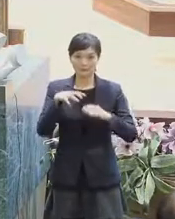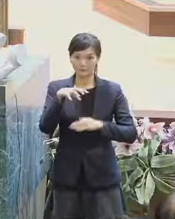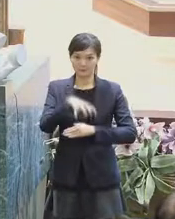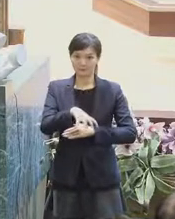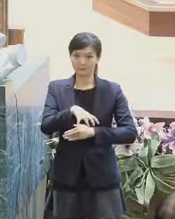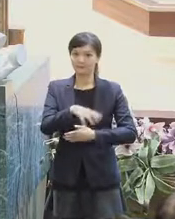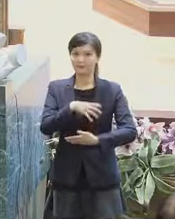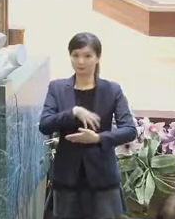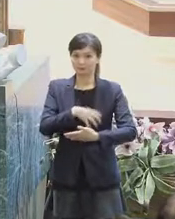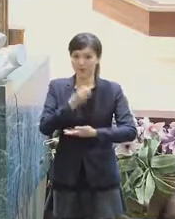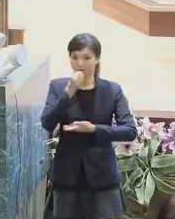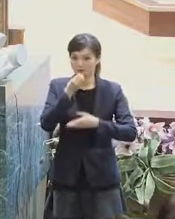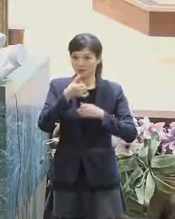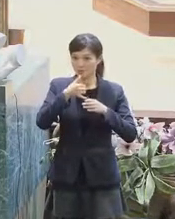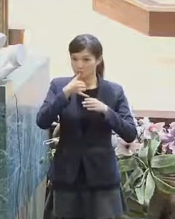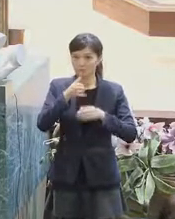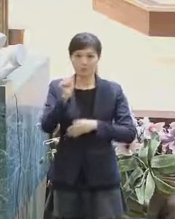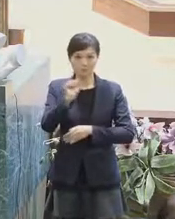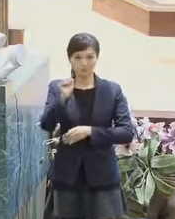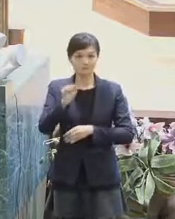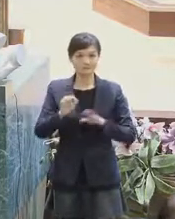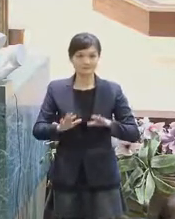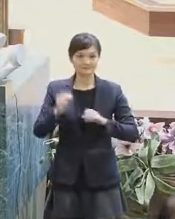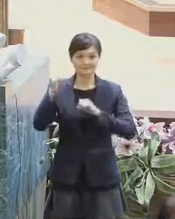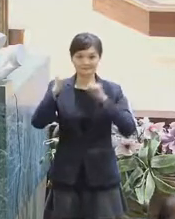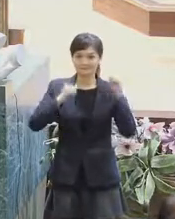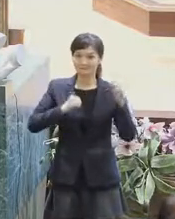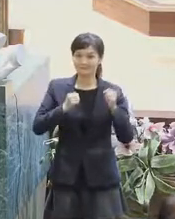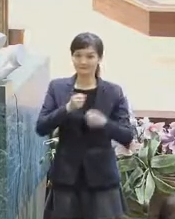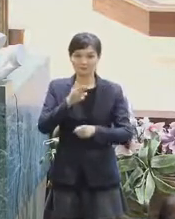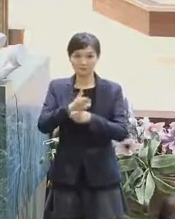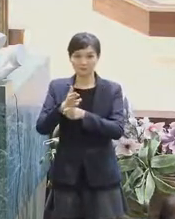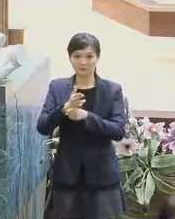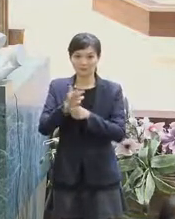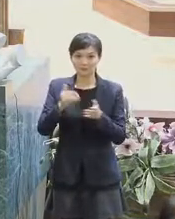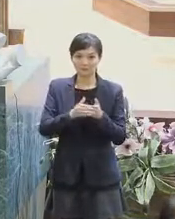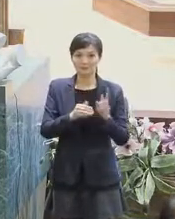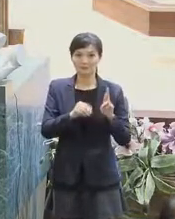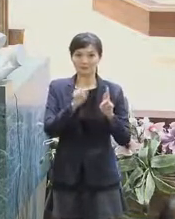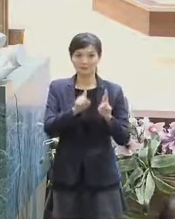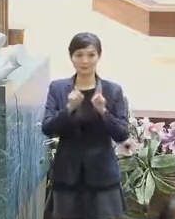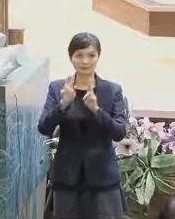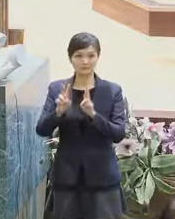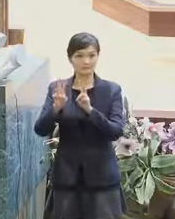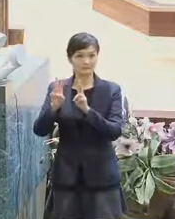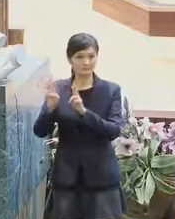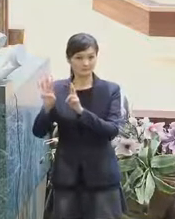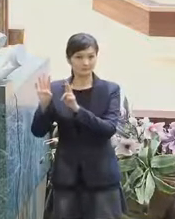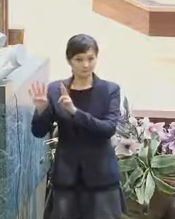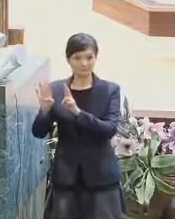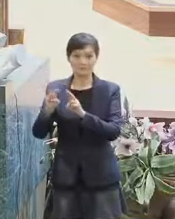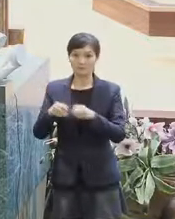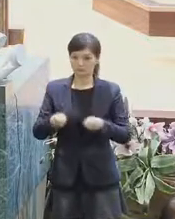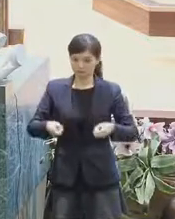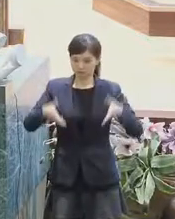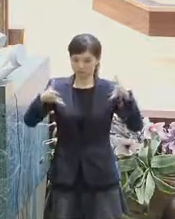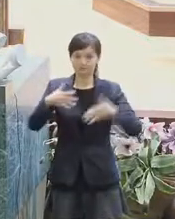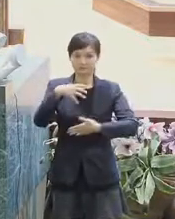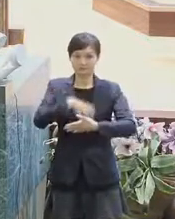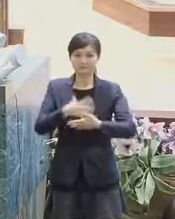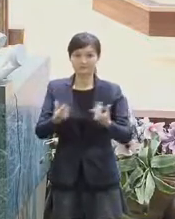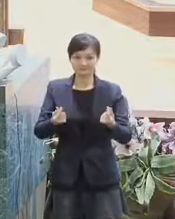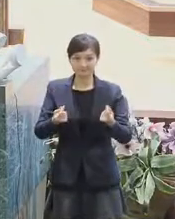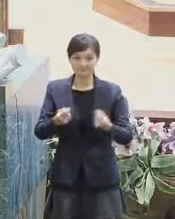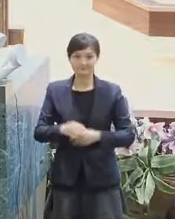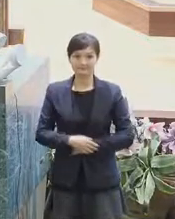食。今天早上的议程都会同时远距连播到 R1、R3、R4 等等的室内，都在这栋楼里面。如果在这些